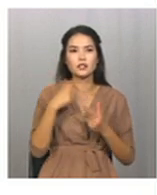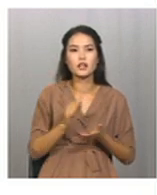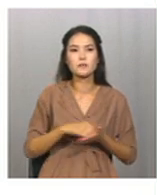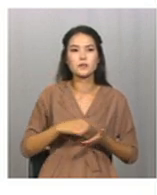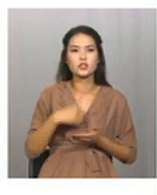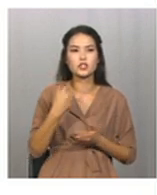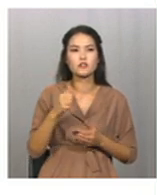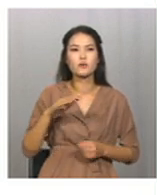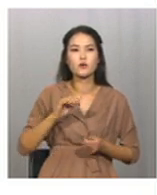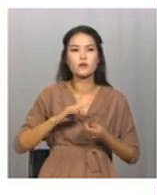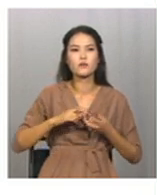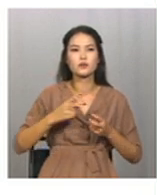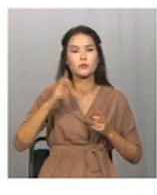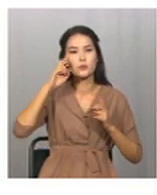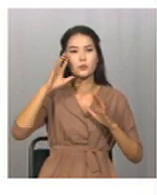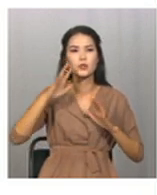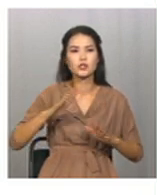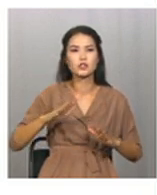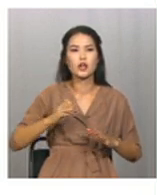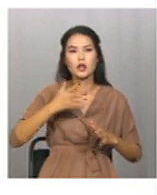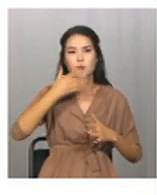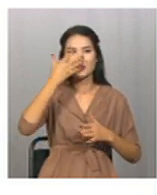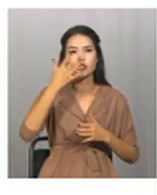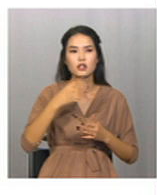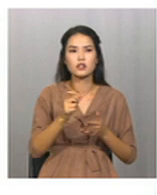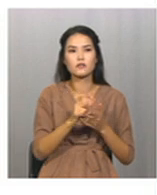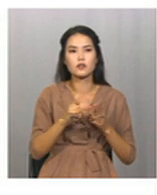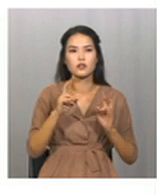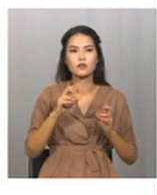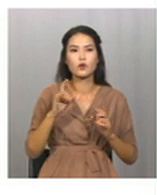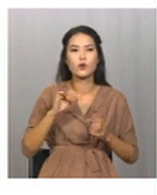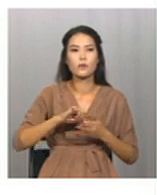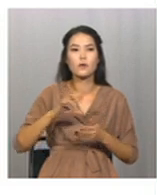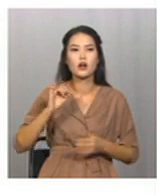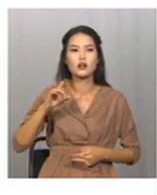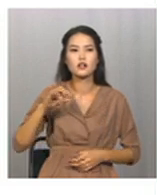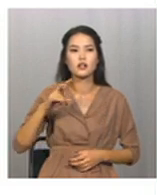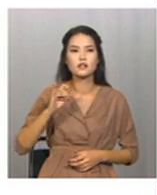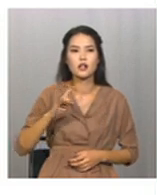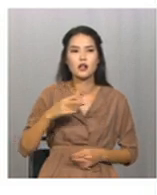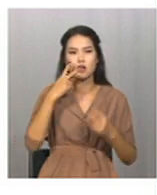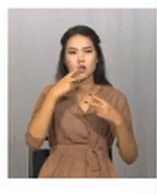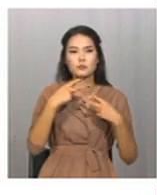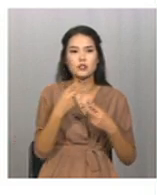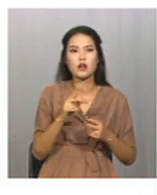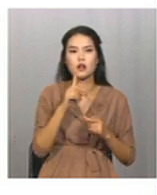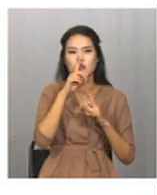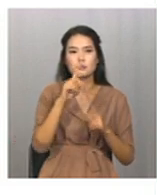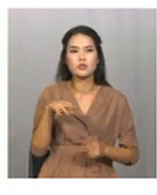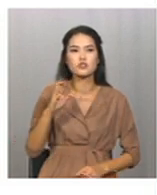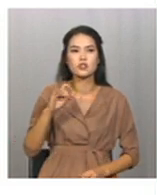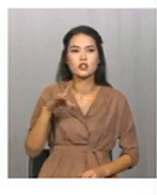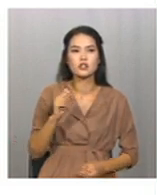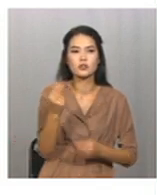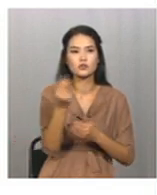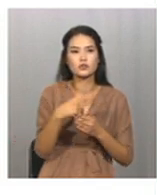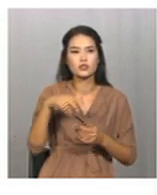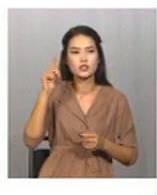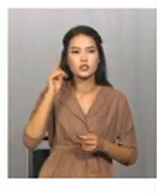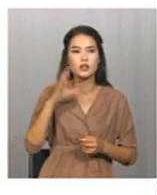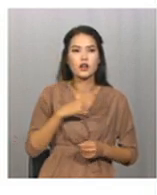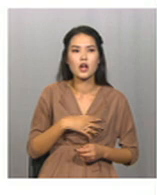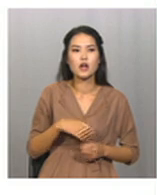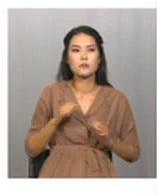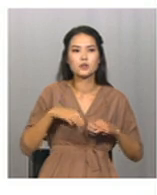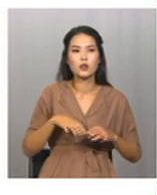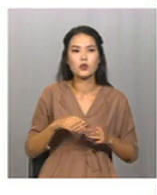выяснили причины его феноменальной популярности, прочитали фрагмент романа «Азазель», рассмотрели особенности жанра исторического детектива,